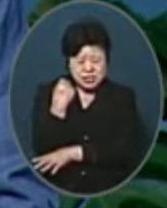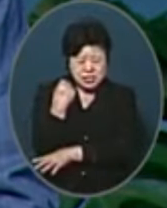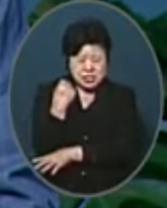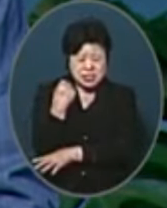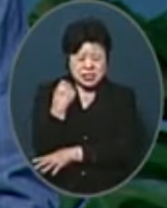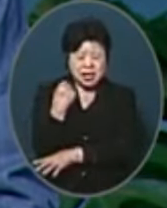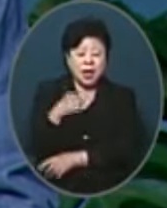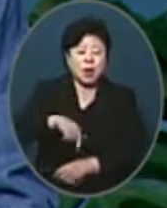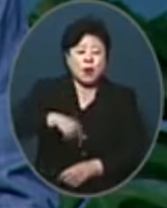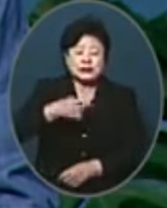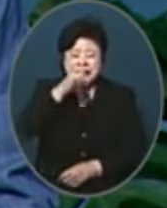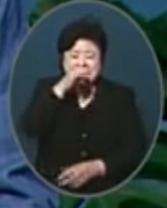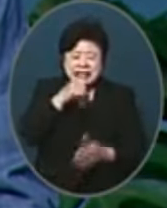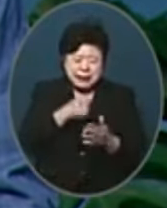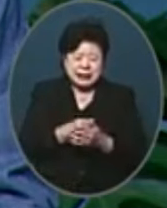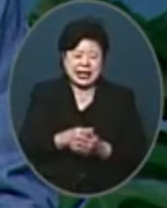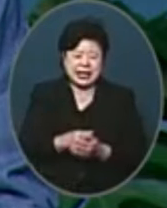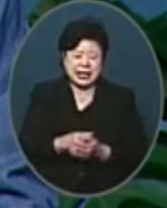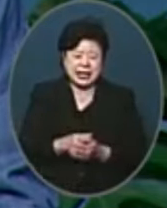아무리